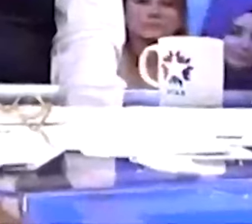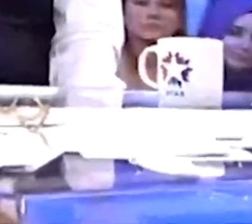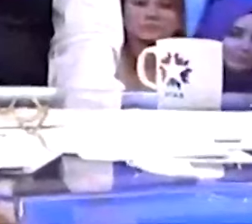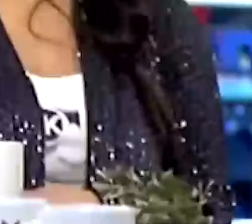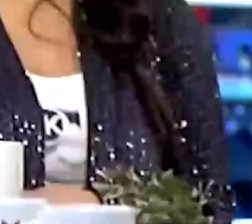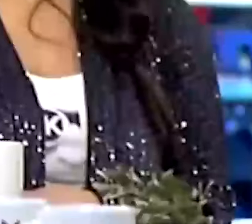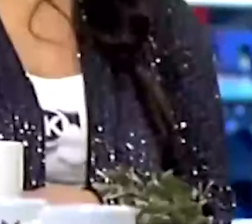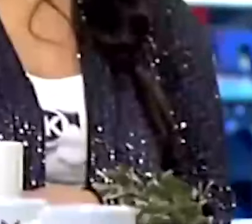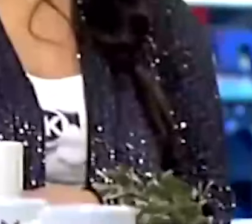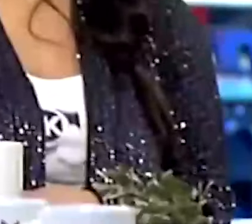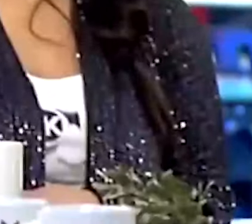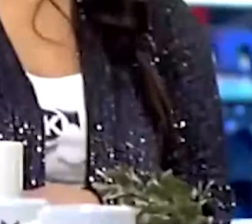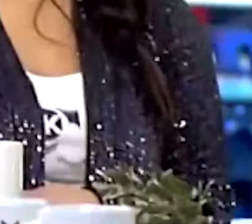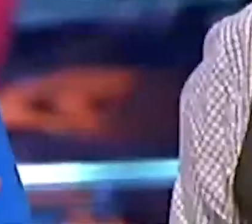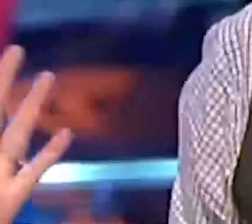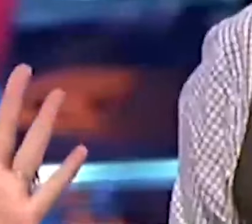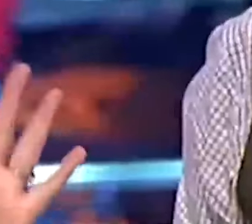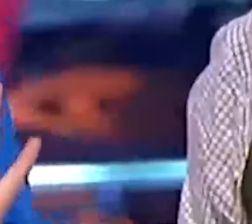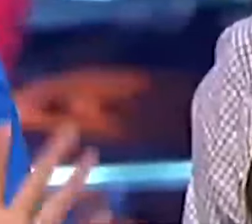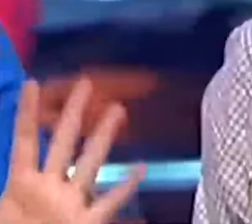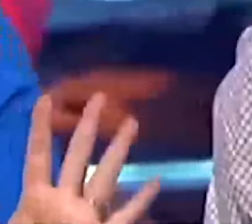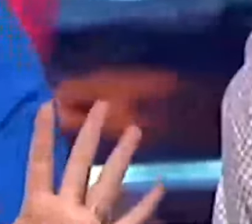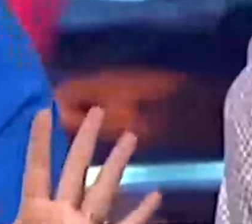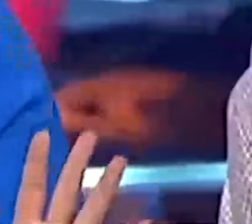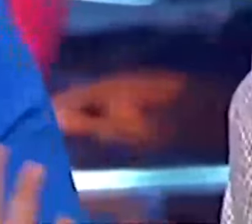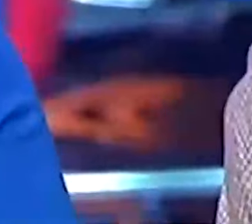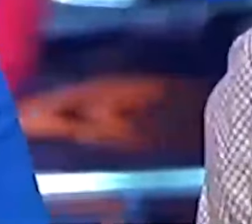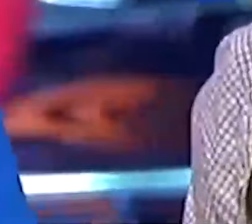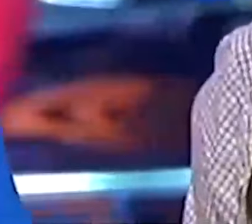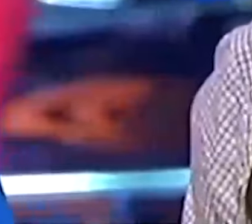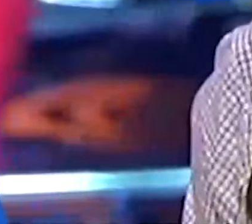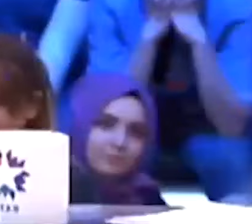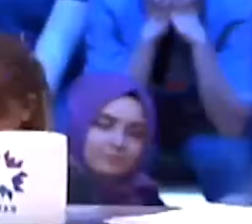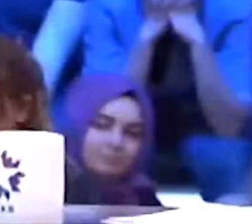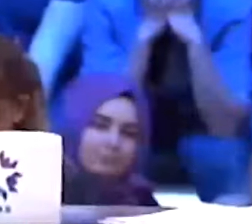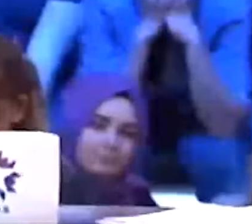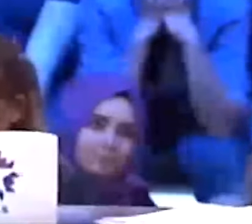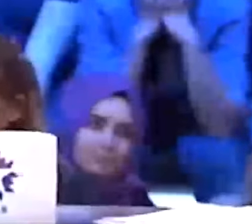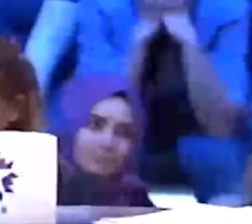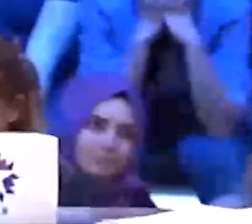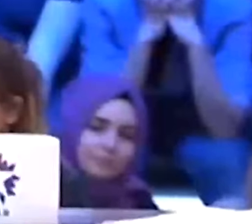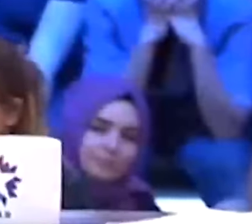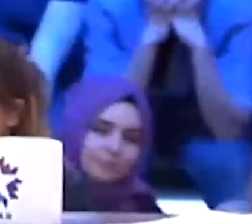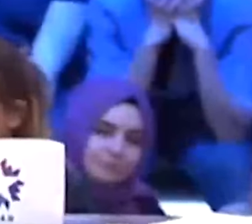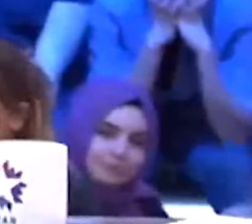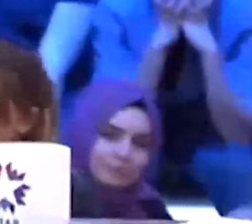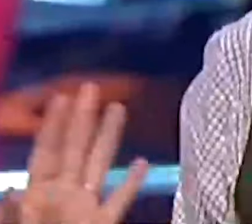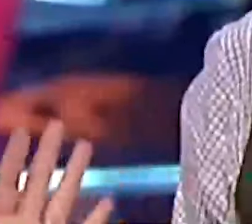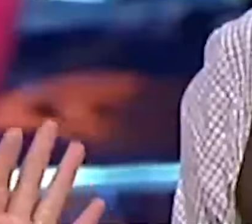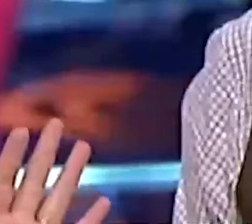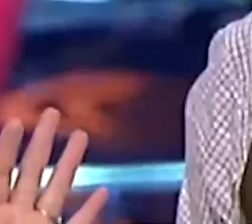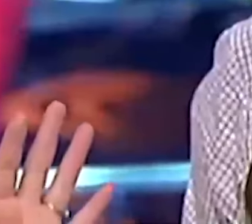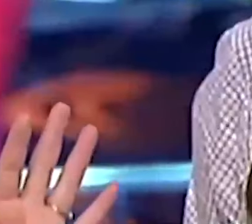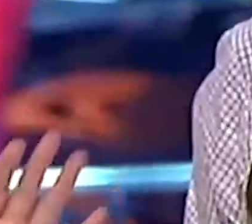sorardın şimdi? Kilolu mu buldun? Yok, kilosu gayet hoş bir hanım. Hayır sen şunu sor. Dekoltesi mi fazlaydı? Sen ne anladın? Dekoltede de çok bir